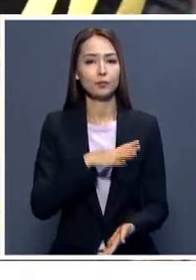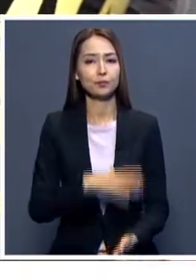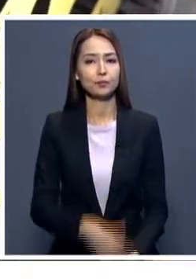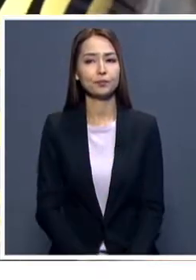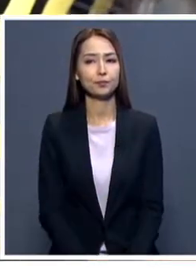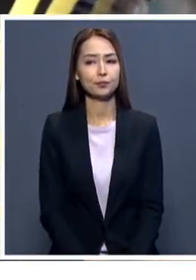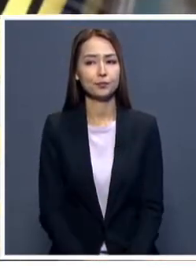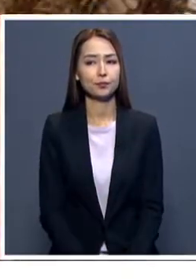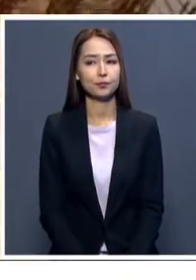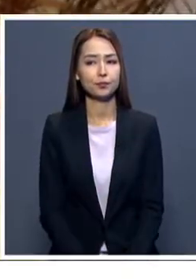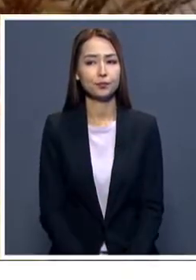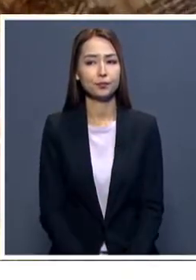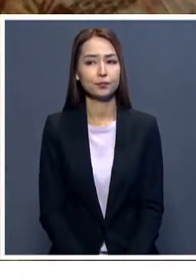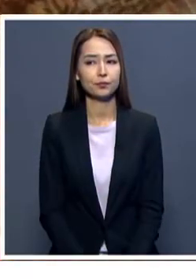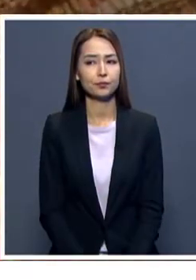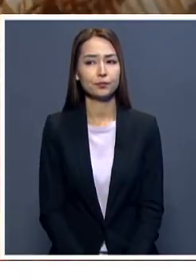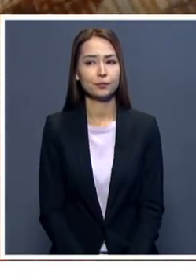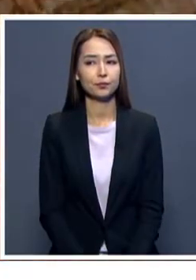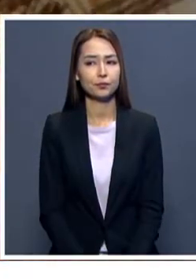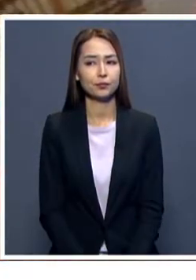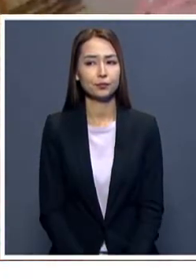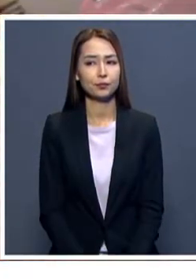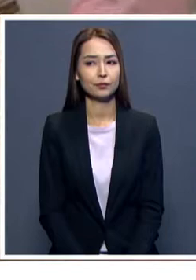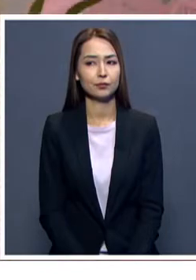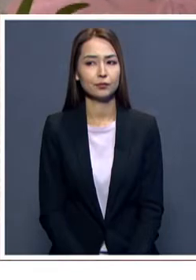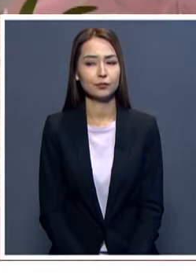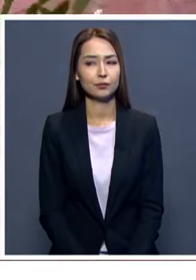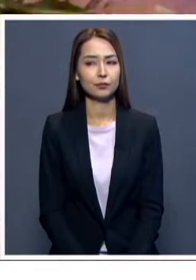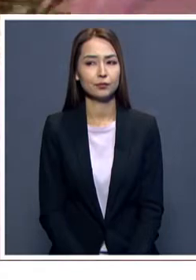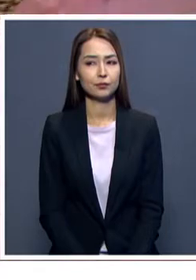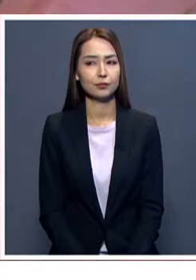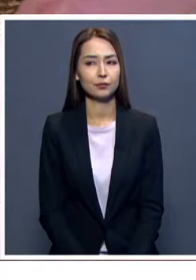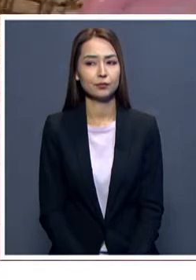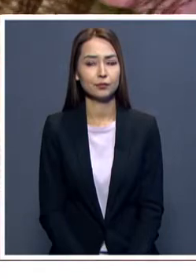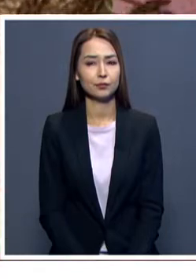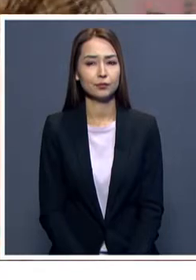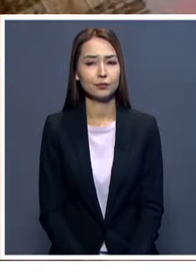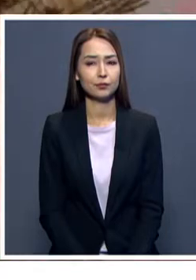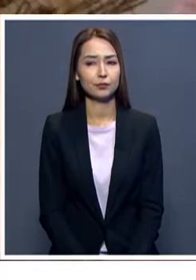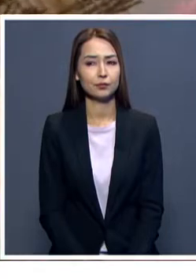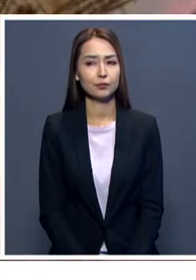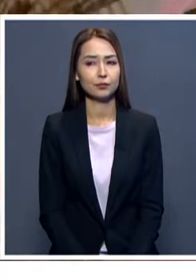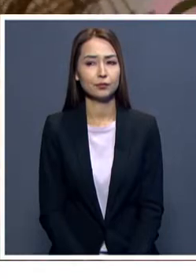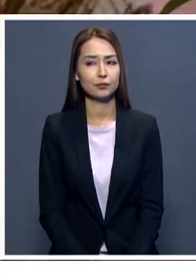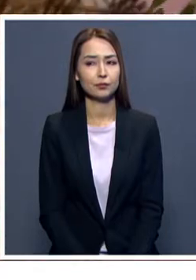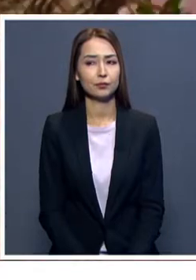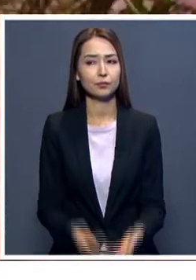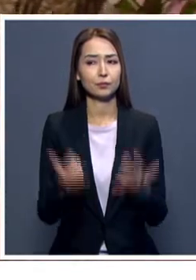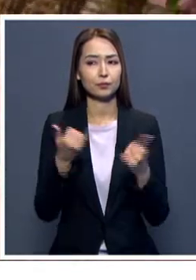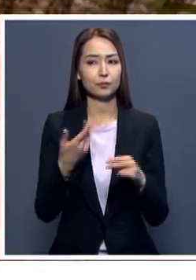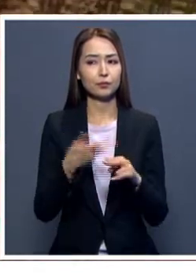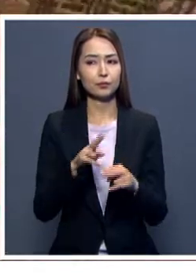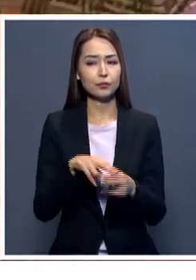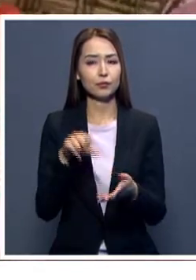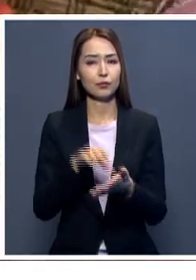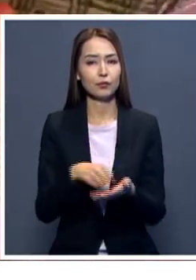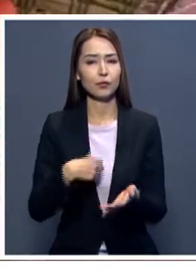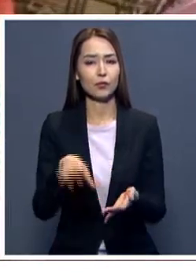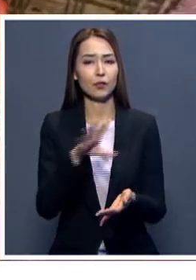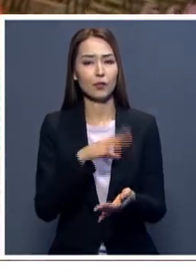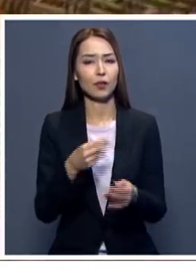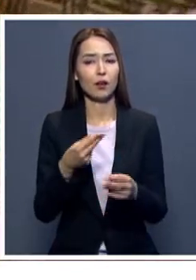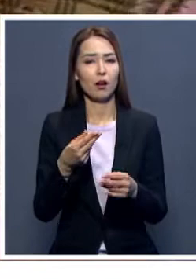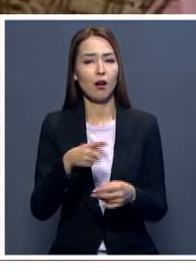Милат жағанмен 6 рет па, 5 рет па жылаттым репетицияда. Ол көзінен жасақты және де қасында бір